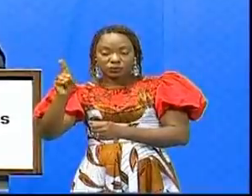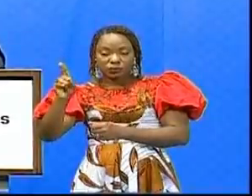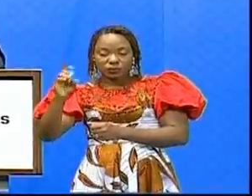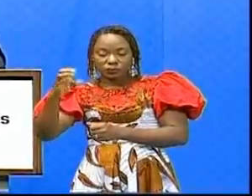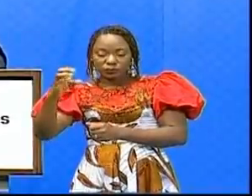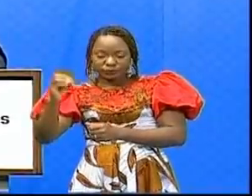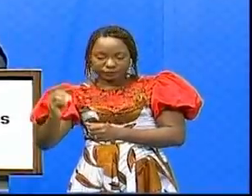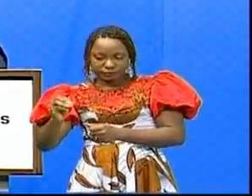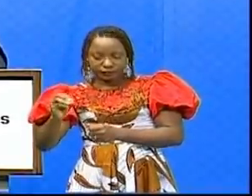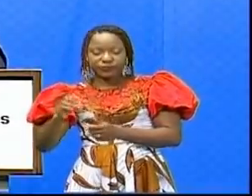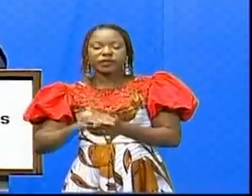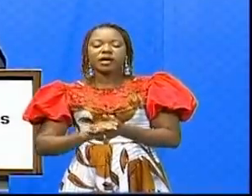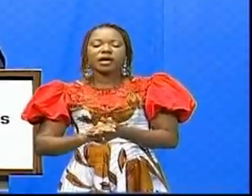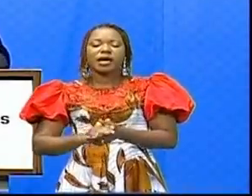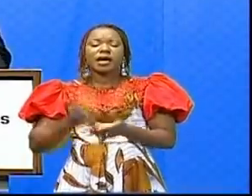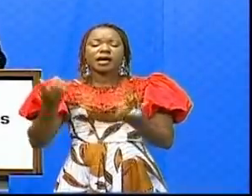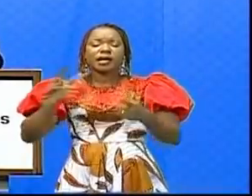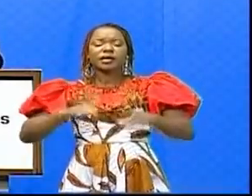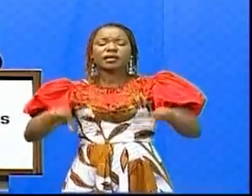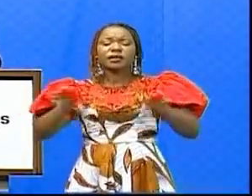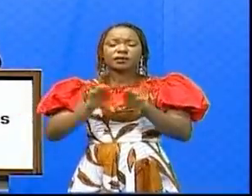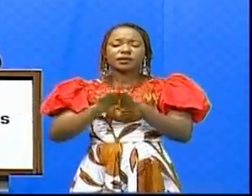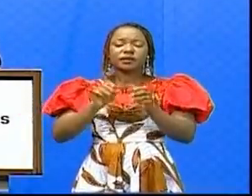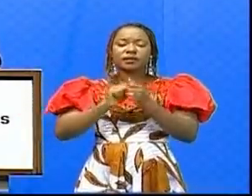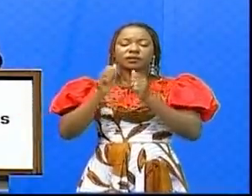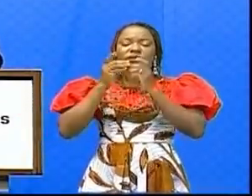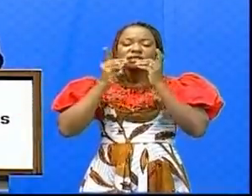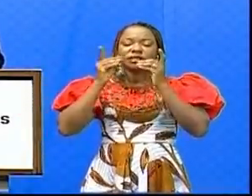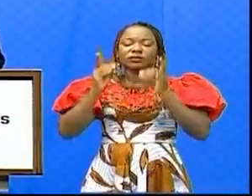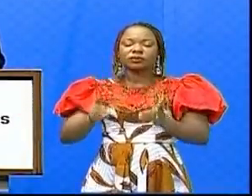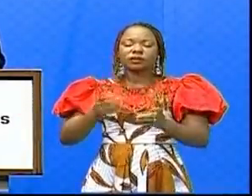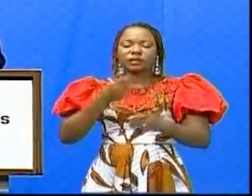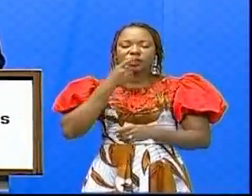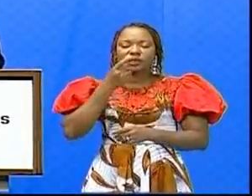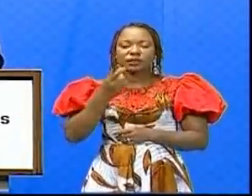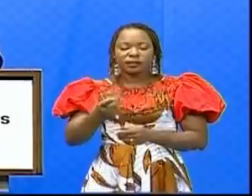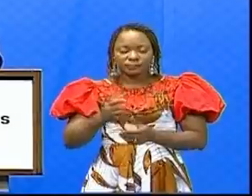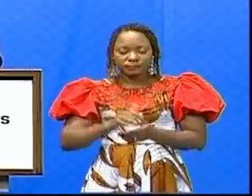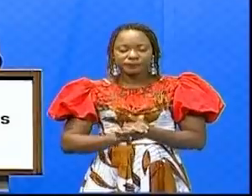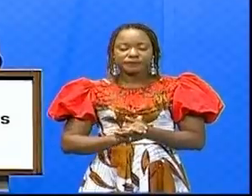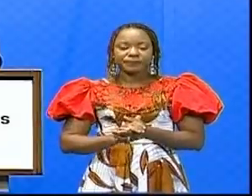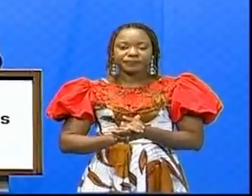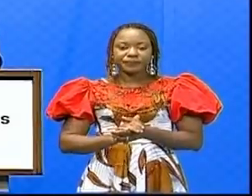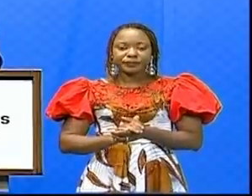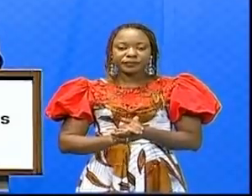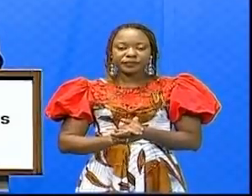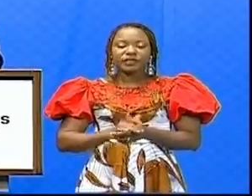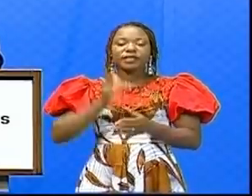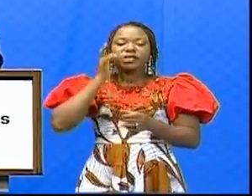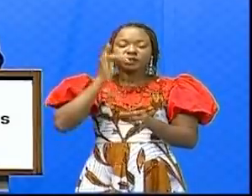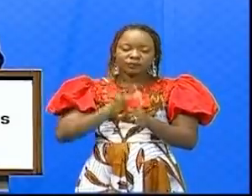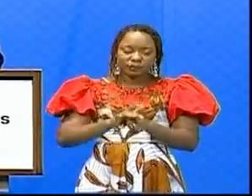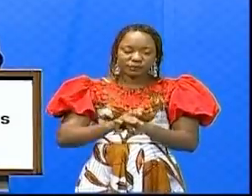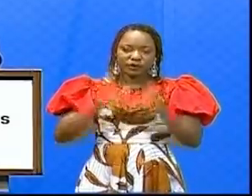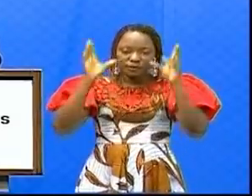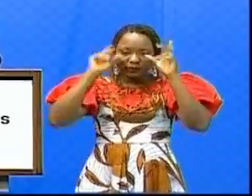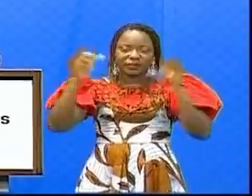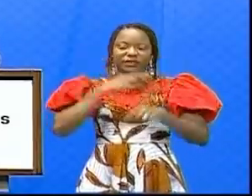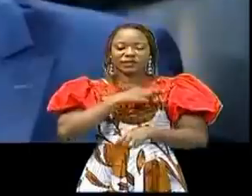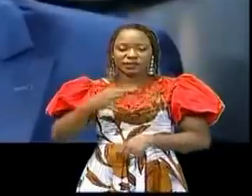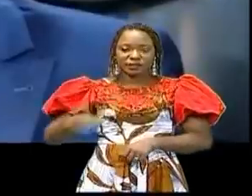Il a conclu son intervention par saluer la matérialisation de la promesse du président de la